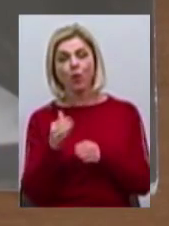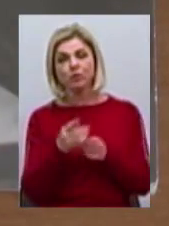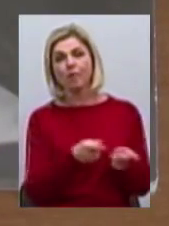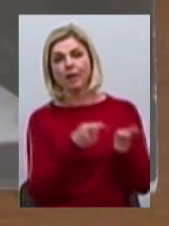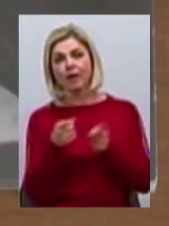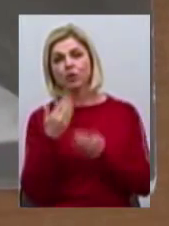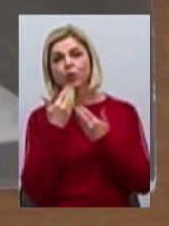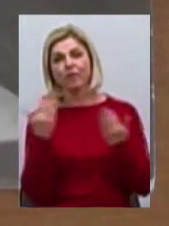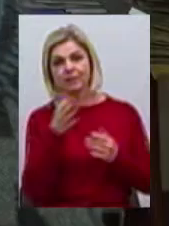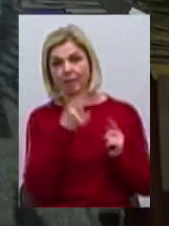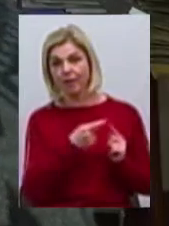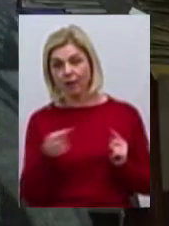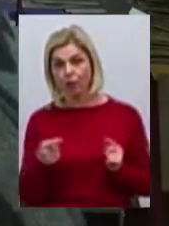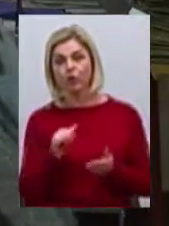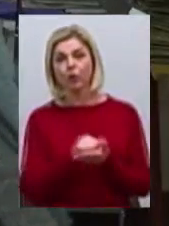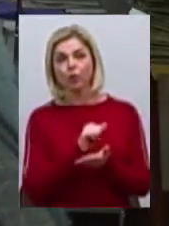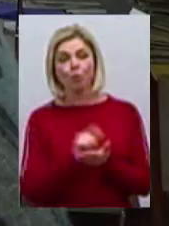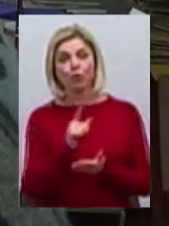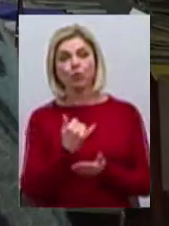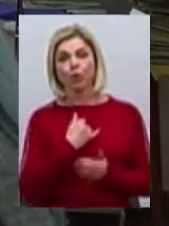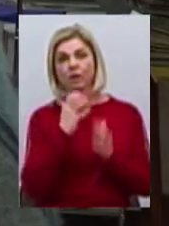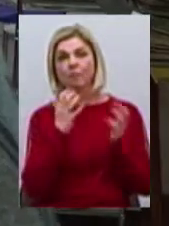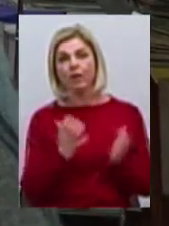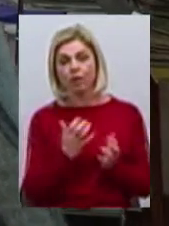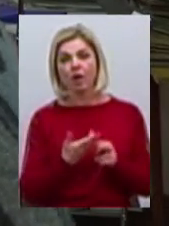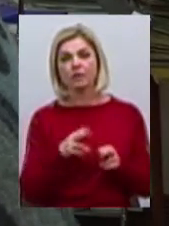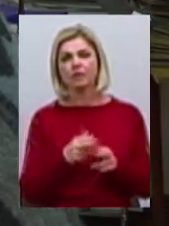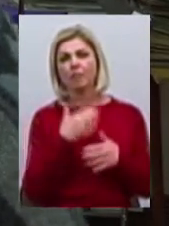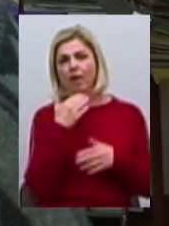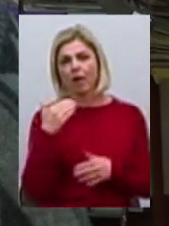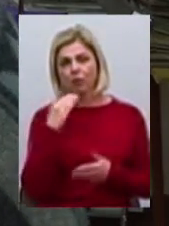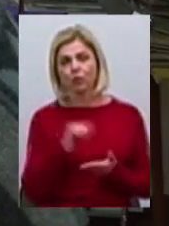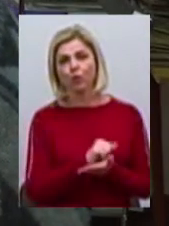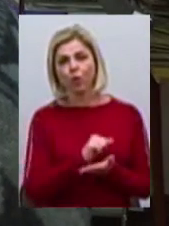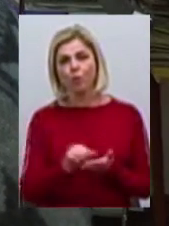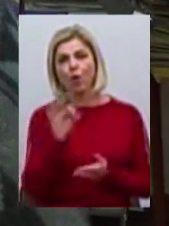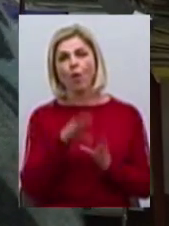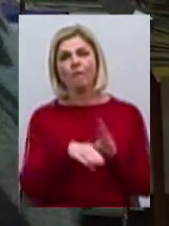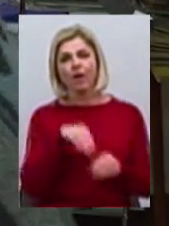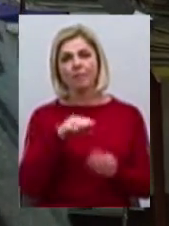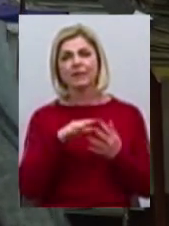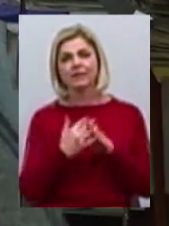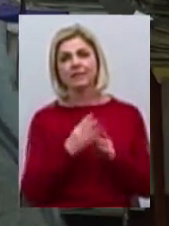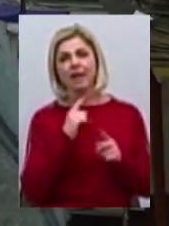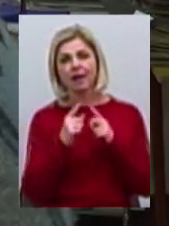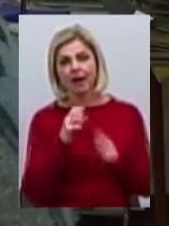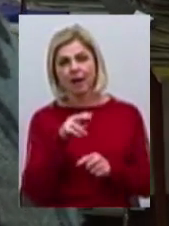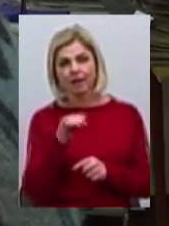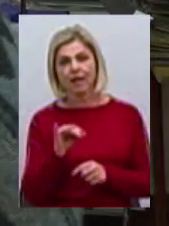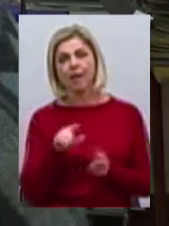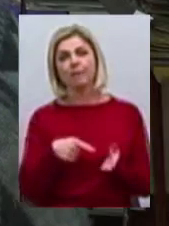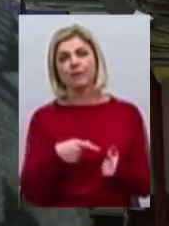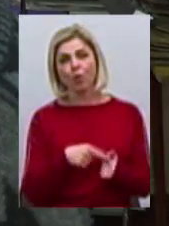періоду. Документи, які у нас зберігаються, безумовно, це велика кількість документів по вибори до сільських рад, до міської